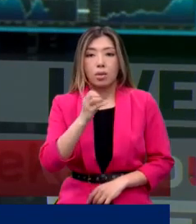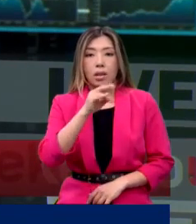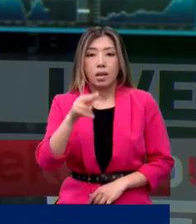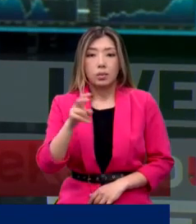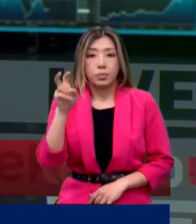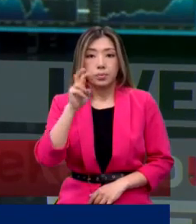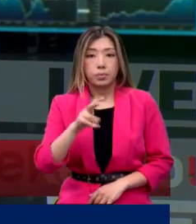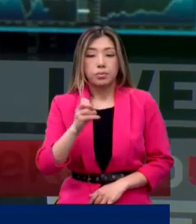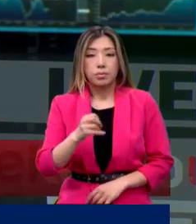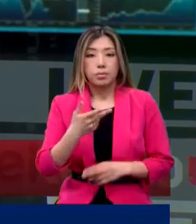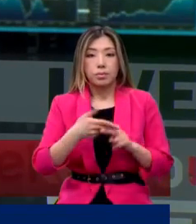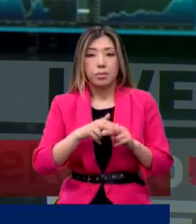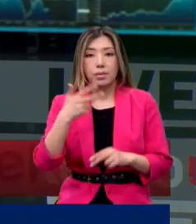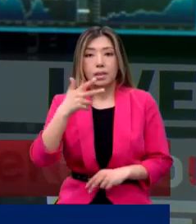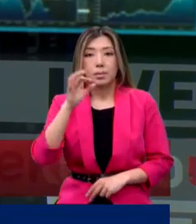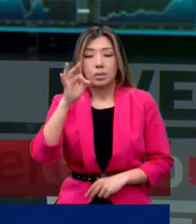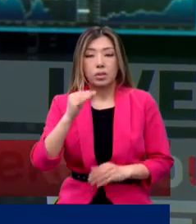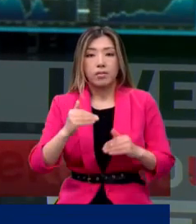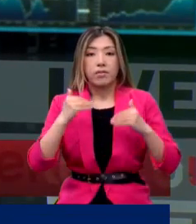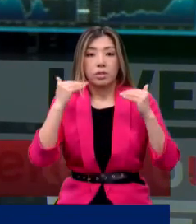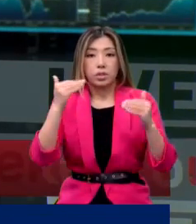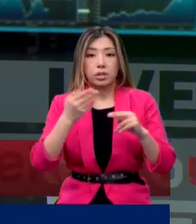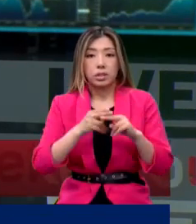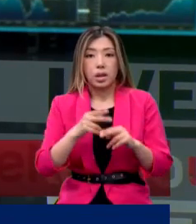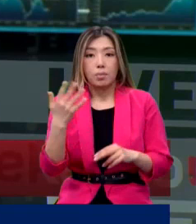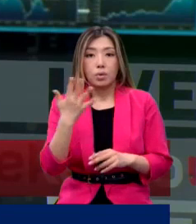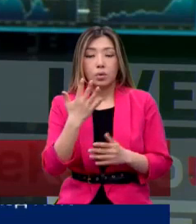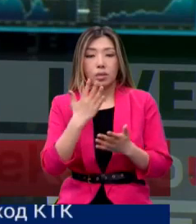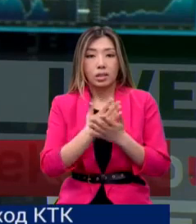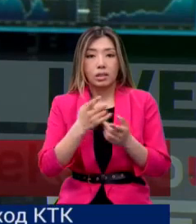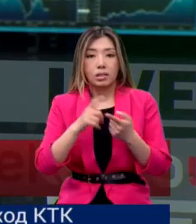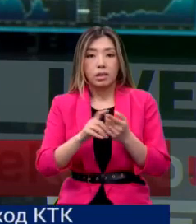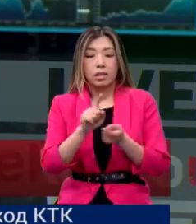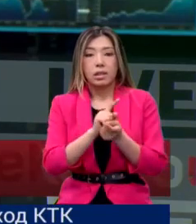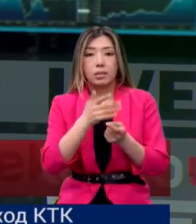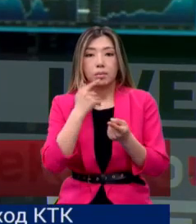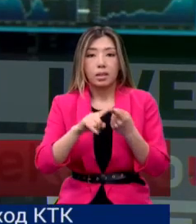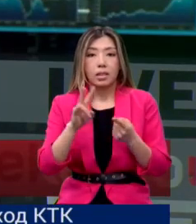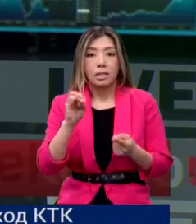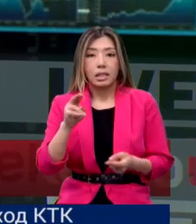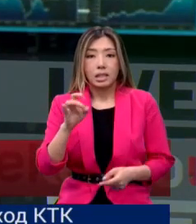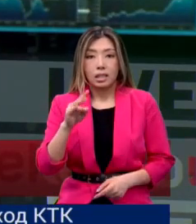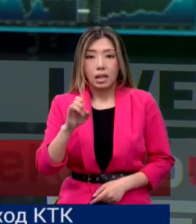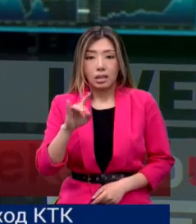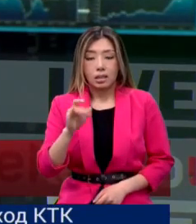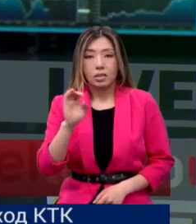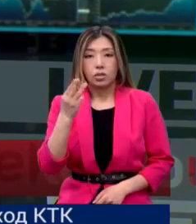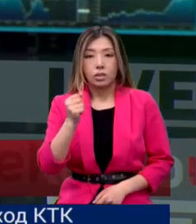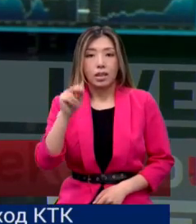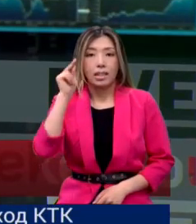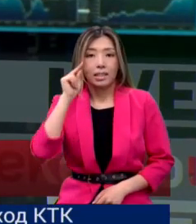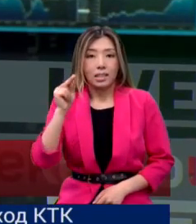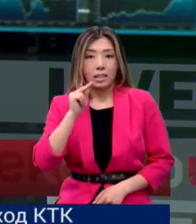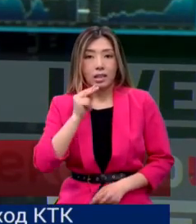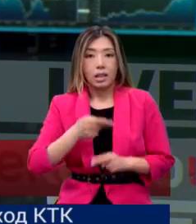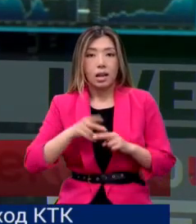37% выше показателей 2020 года. При этом пятерка стран инвесторов осталась неизменной. Это Нидерланды, США, Швейцария, Россия и Китай.